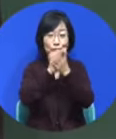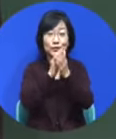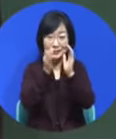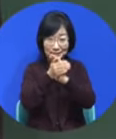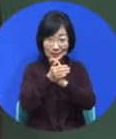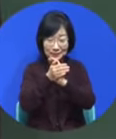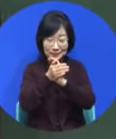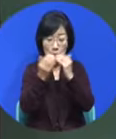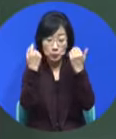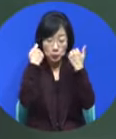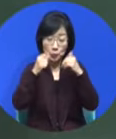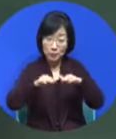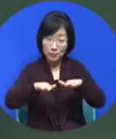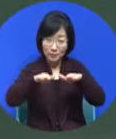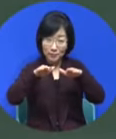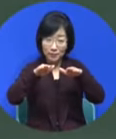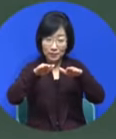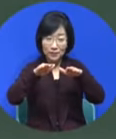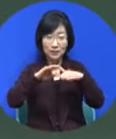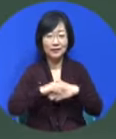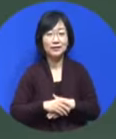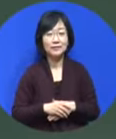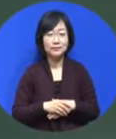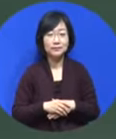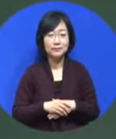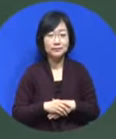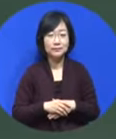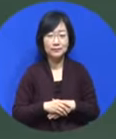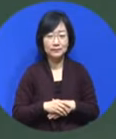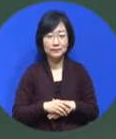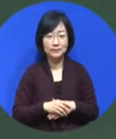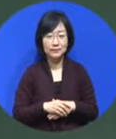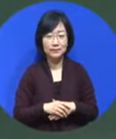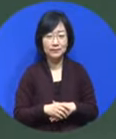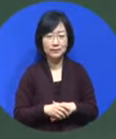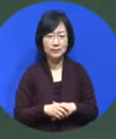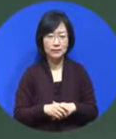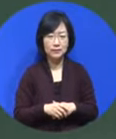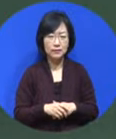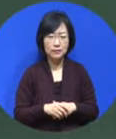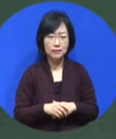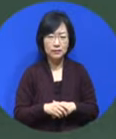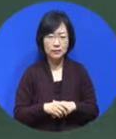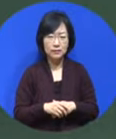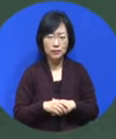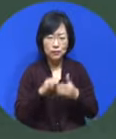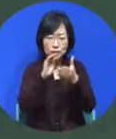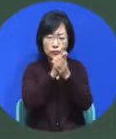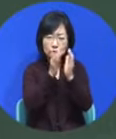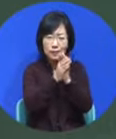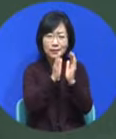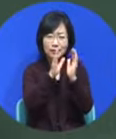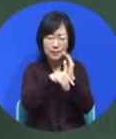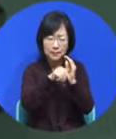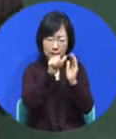치요 여러분 아시다시피 이때에 평생가는 기초가